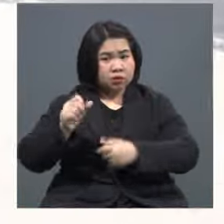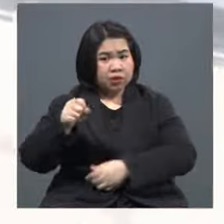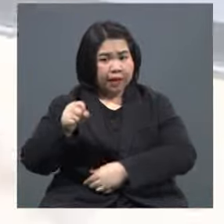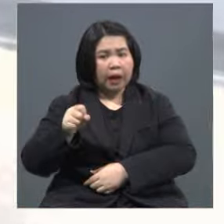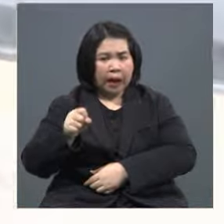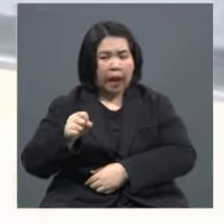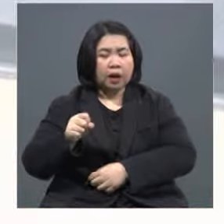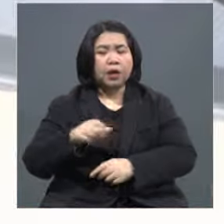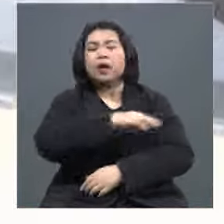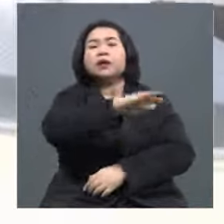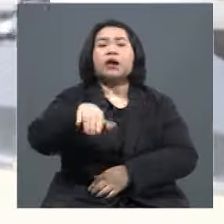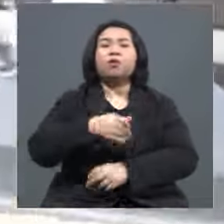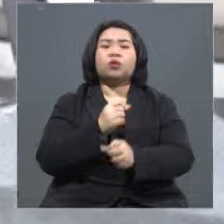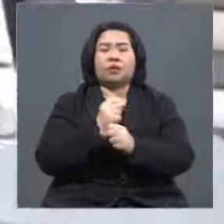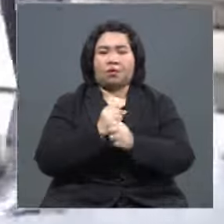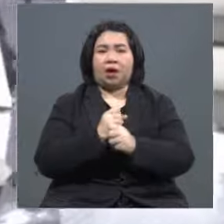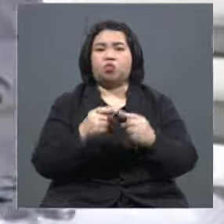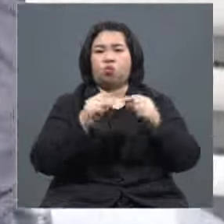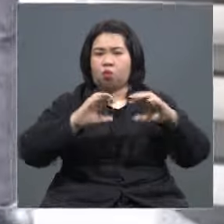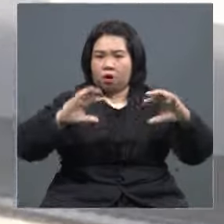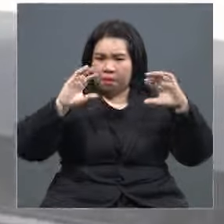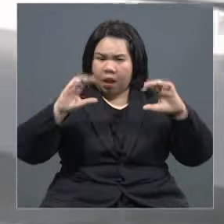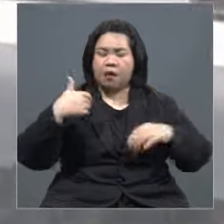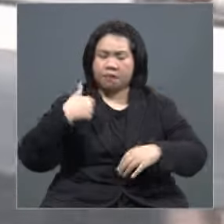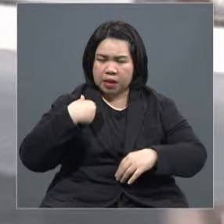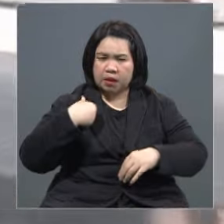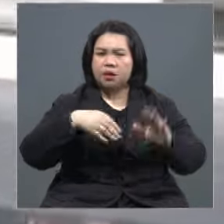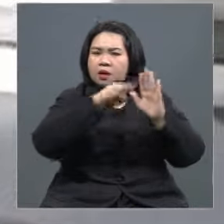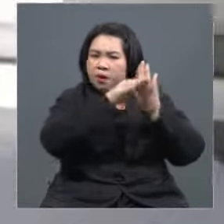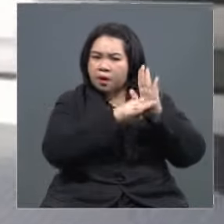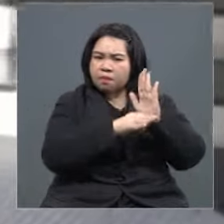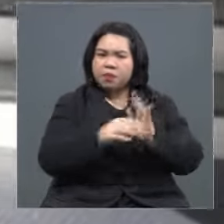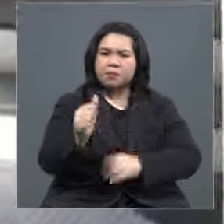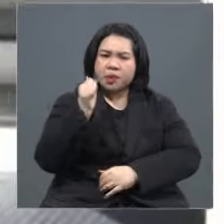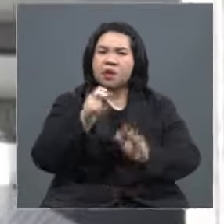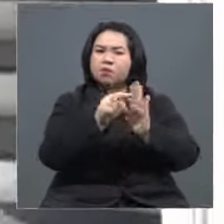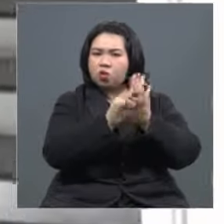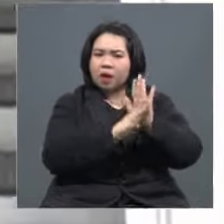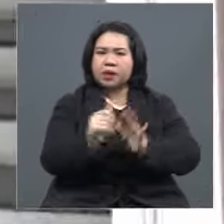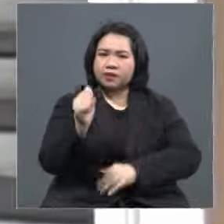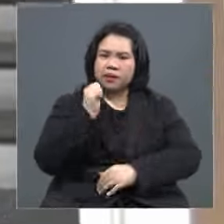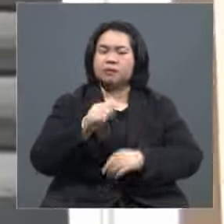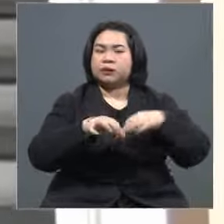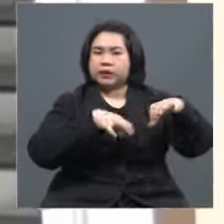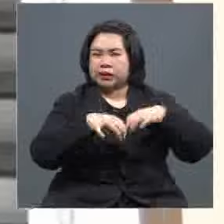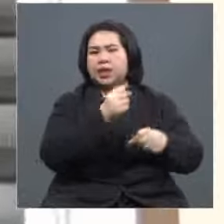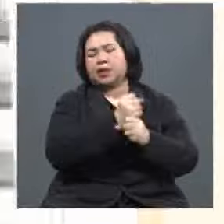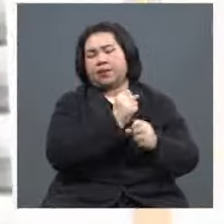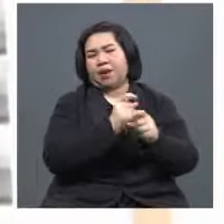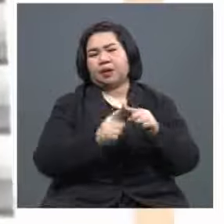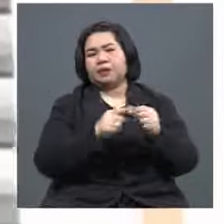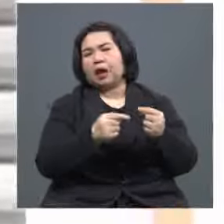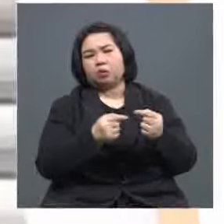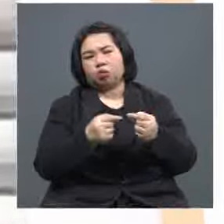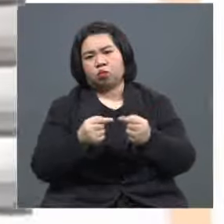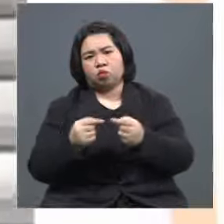ดังนั้นทุกคนยังเป็นพรรคร่วมรัฐบาลที่มีนโยบายเดิมที่ทำกันอยู่แล้วทุกคนมีหน้าที่บริหารจัดการทำให้ต่อเนื่อง